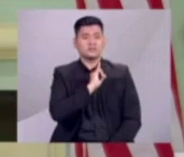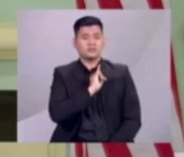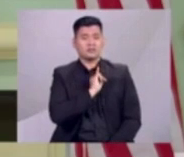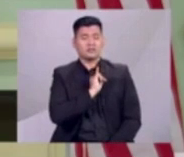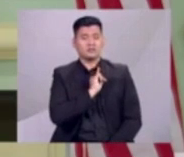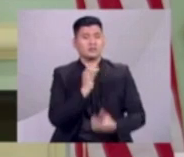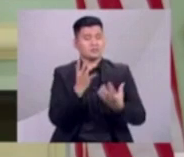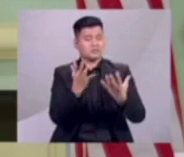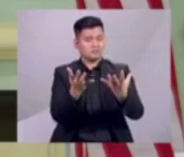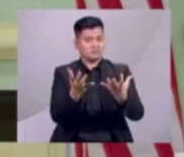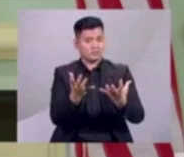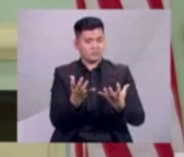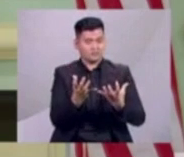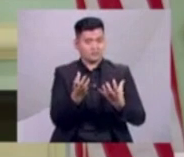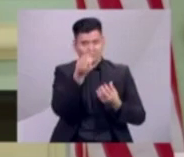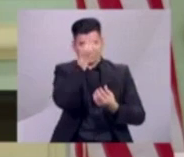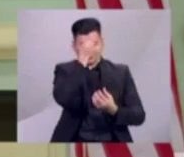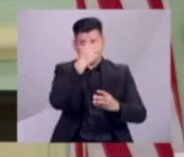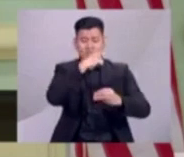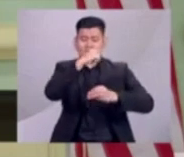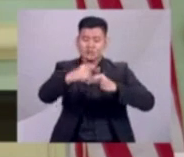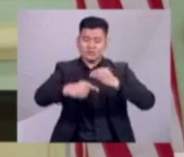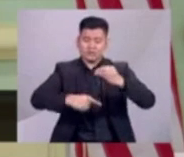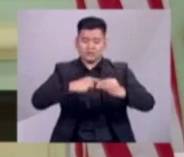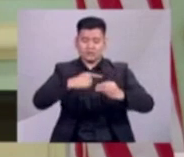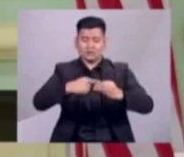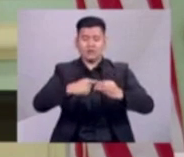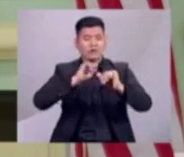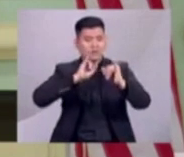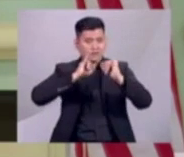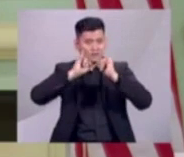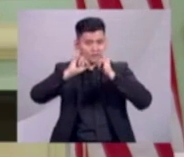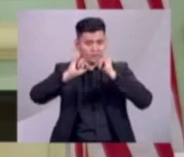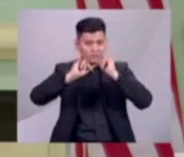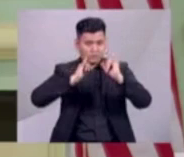interview ataupun tebu sebelumnya